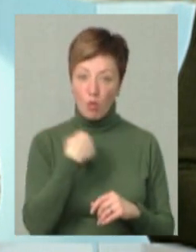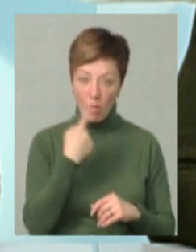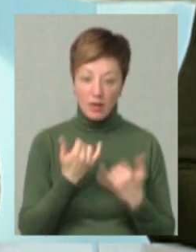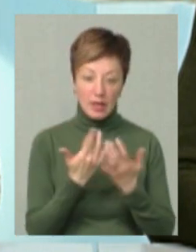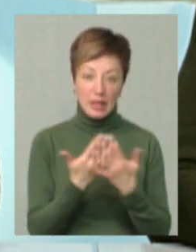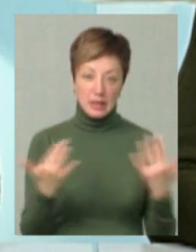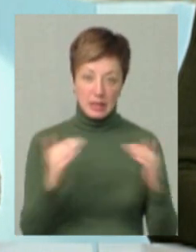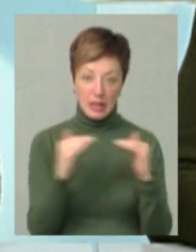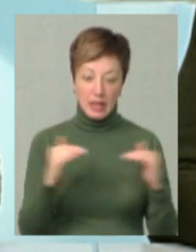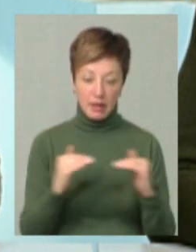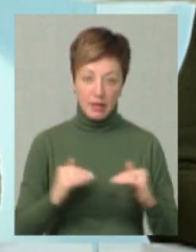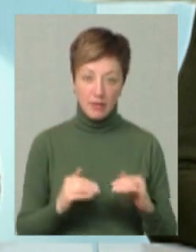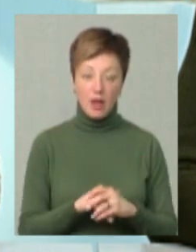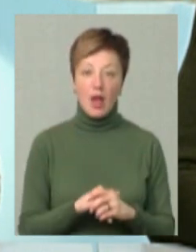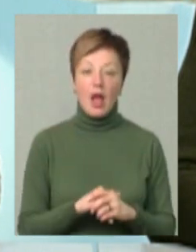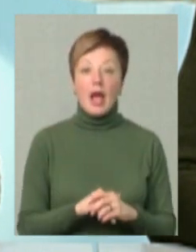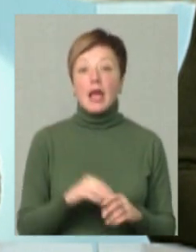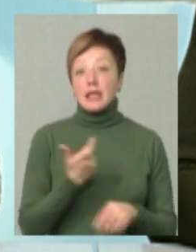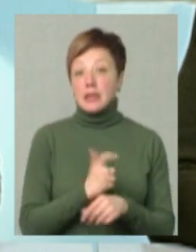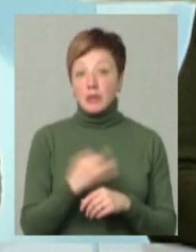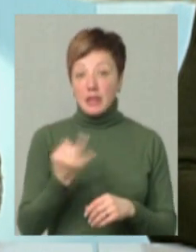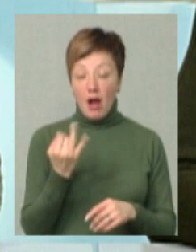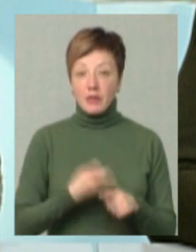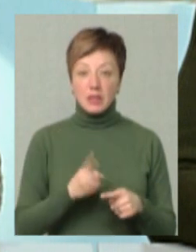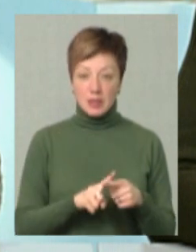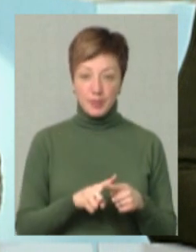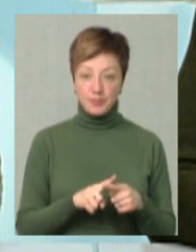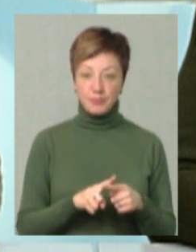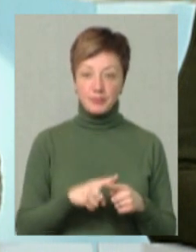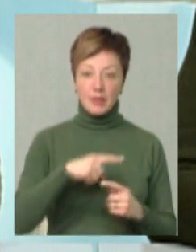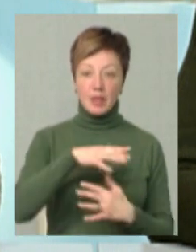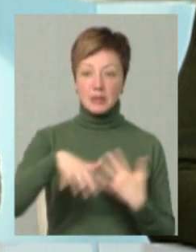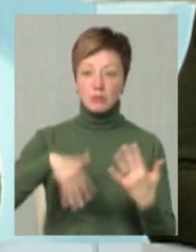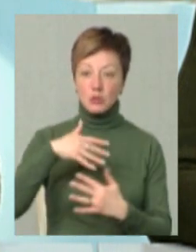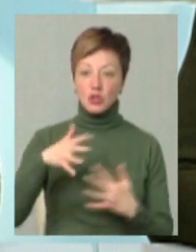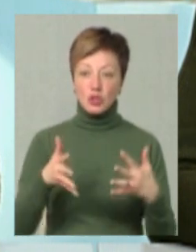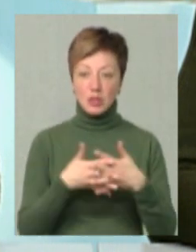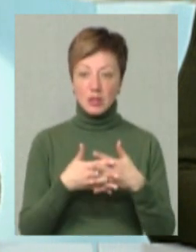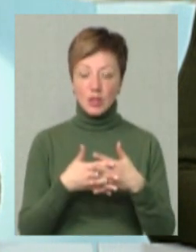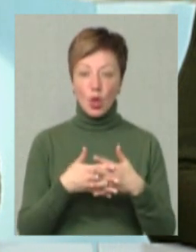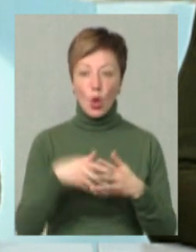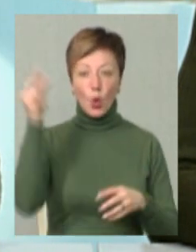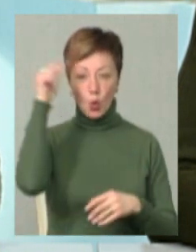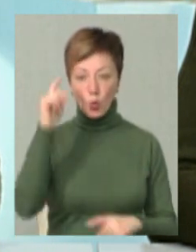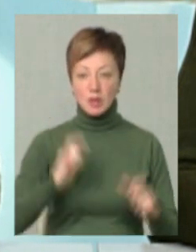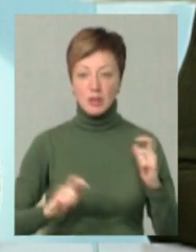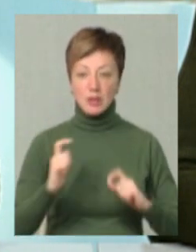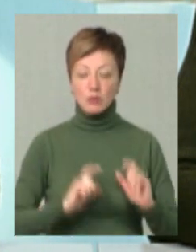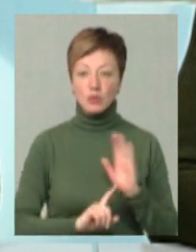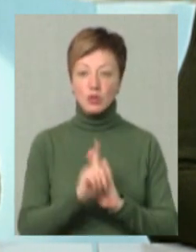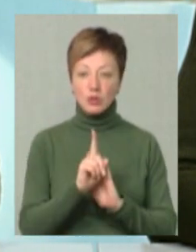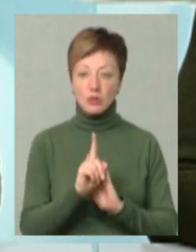для різних рівнів. І саме цікаве, це, звичайно, змішані курси,